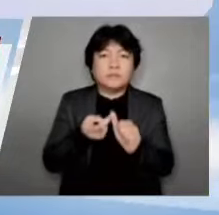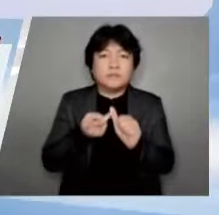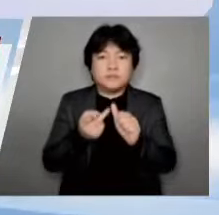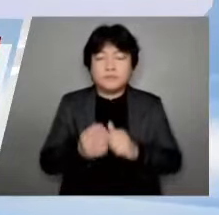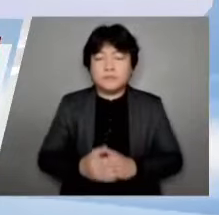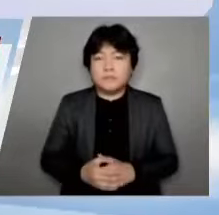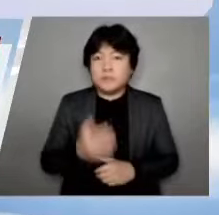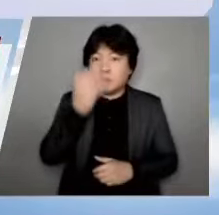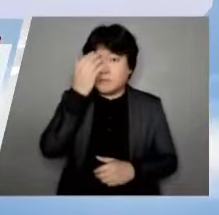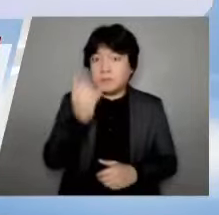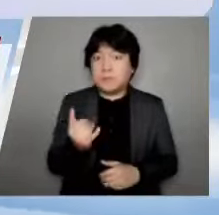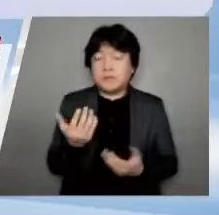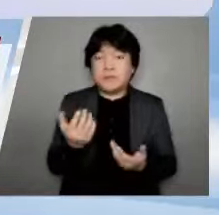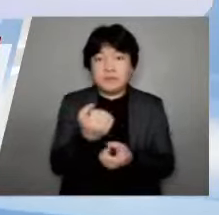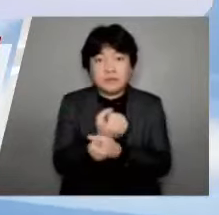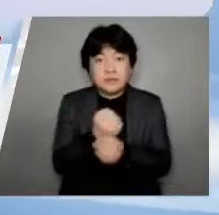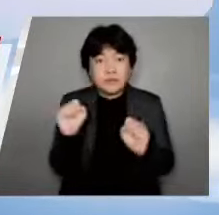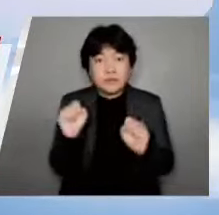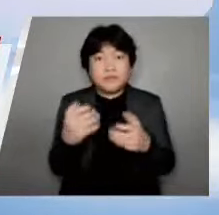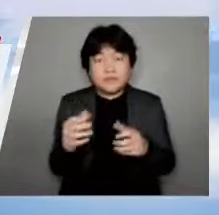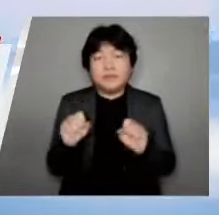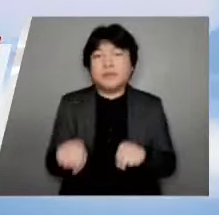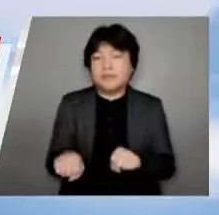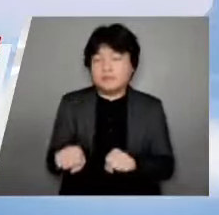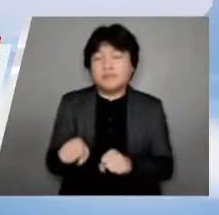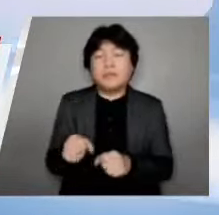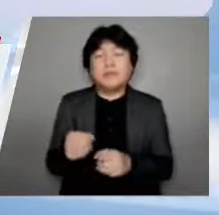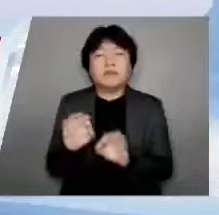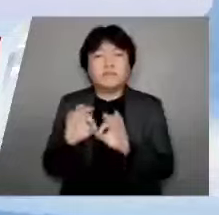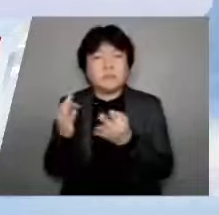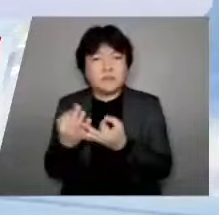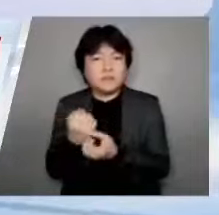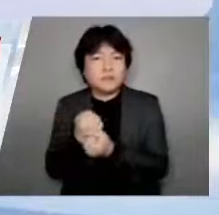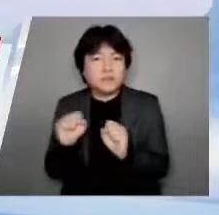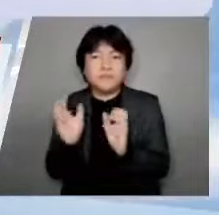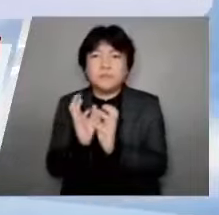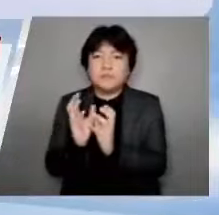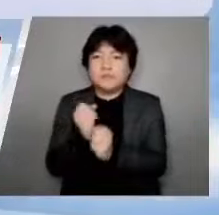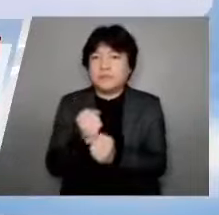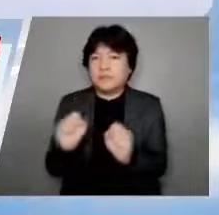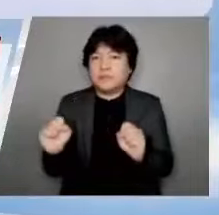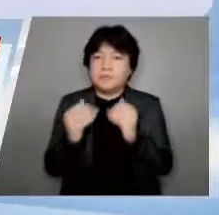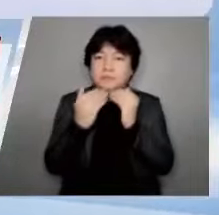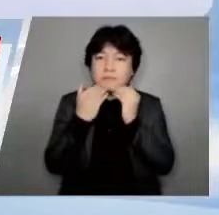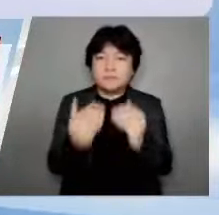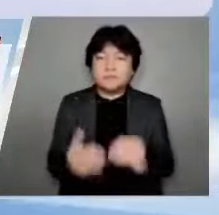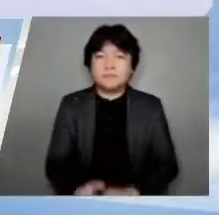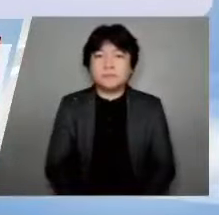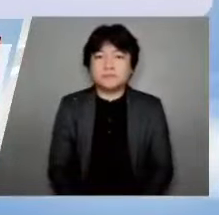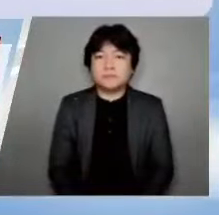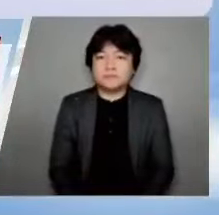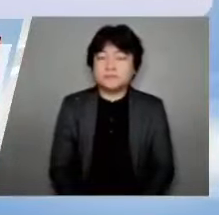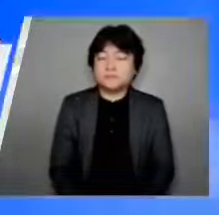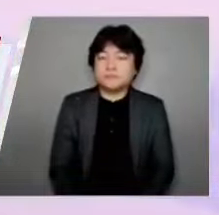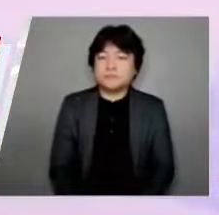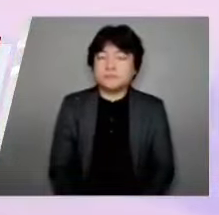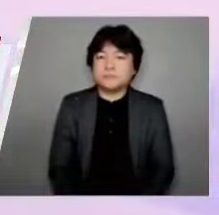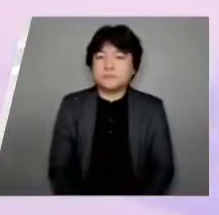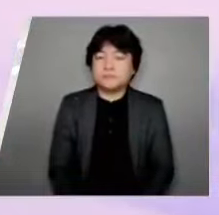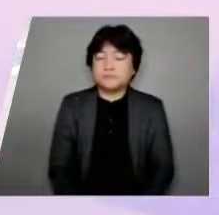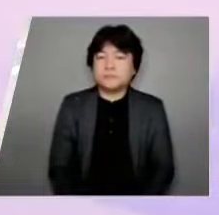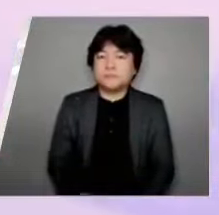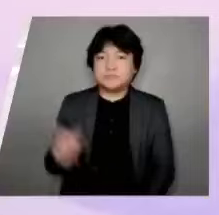once you are safe, you can keep your family safe and your community safe. Maraming salamat po, ma'am. Director Edgar Posadas ng Office of